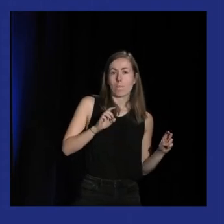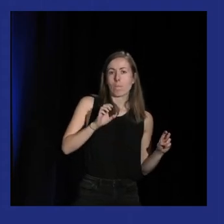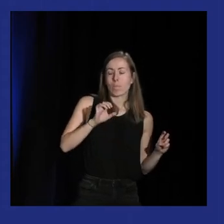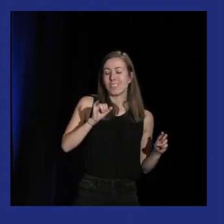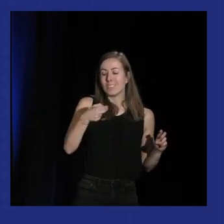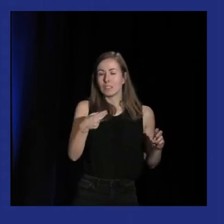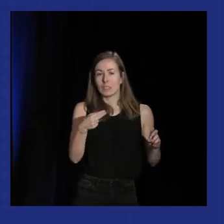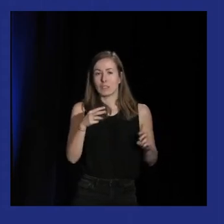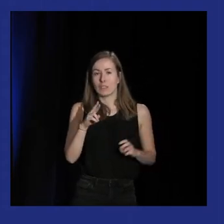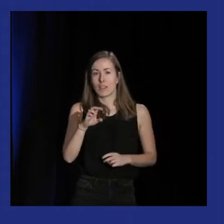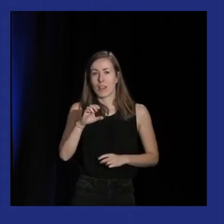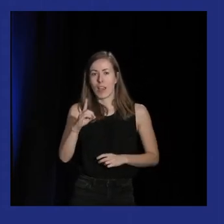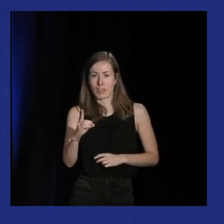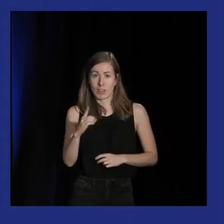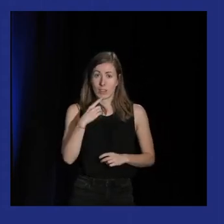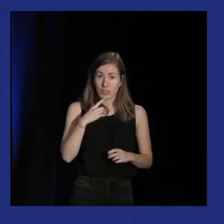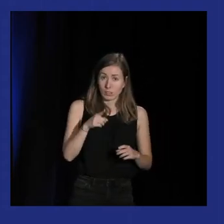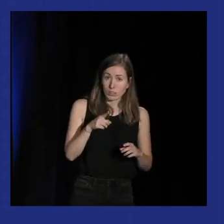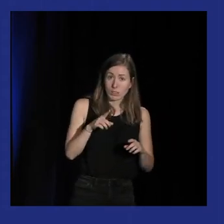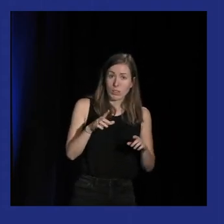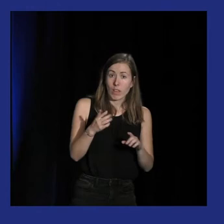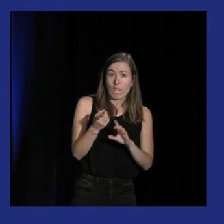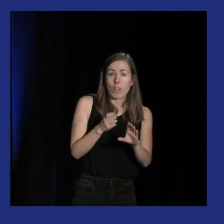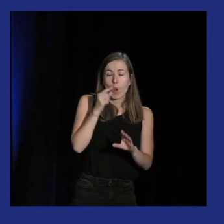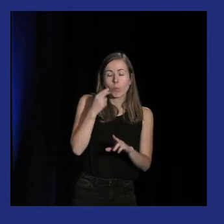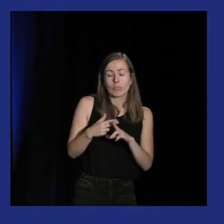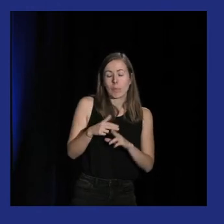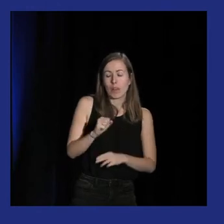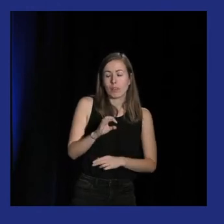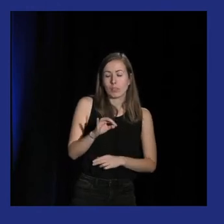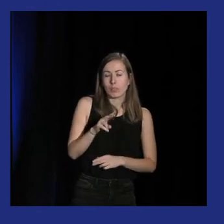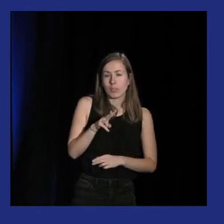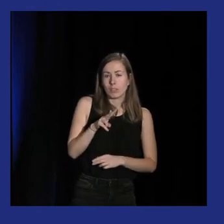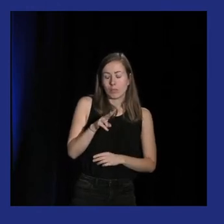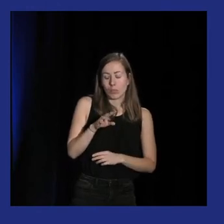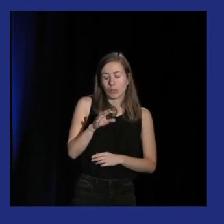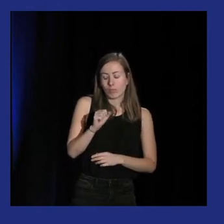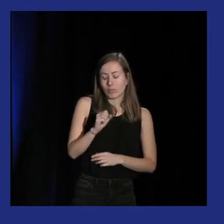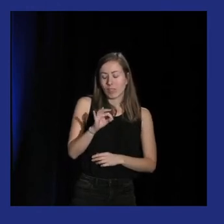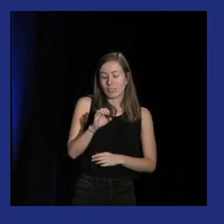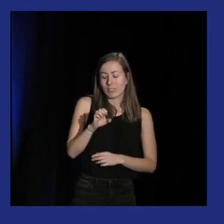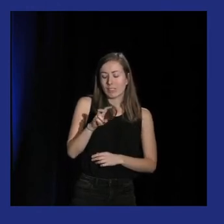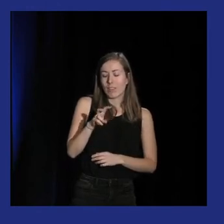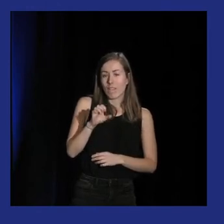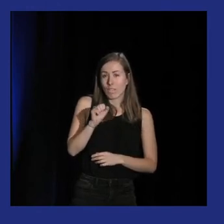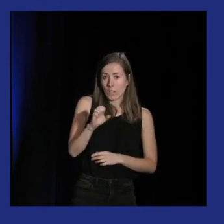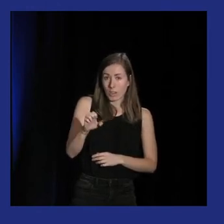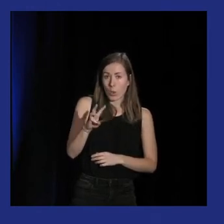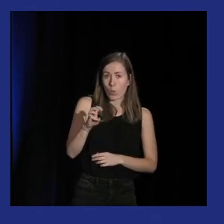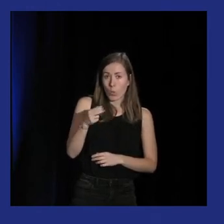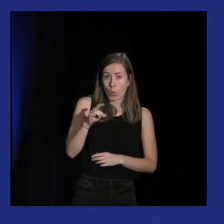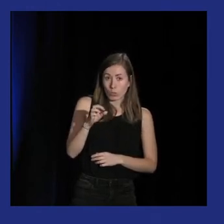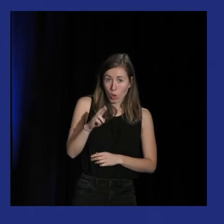c'est une BO ça a super album de Stevie Wonder plus personne se rappelle du film c'est l'une des BO les plus vendus de l'histoire de